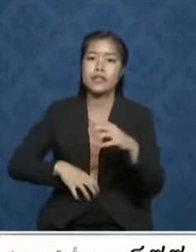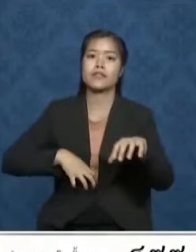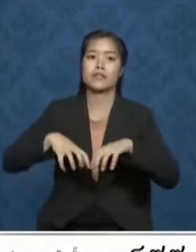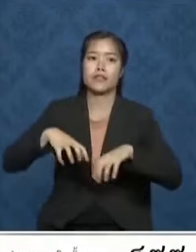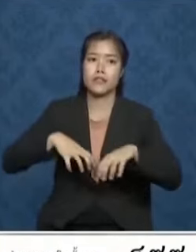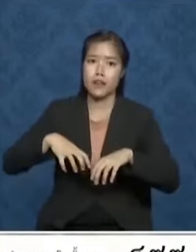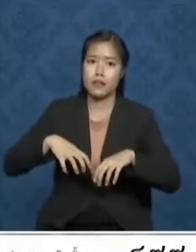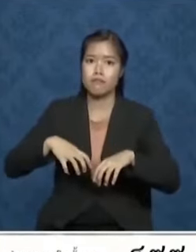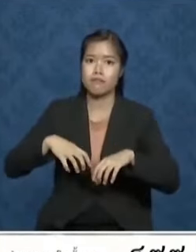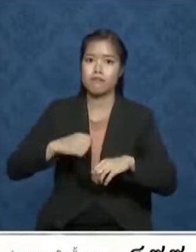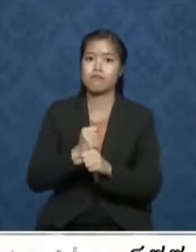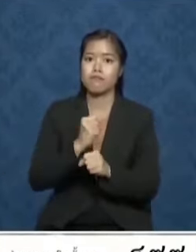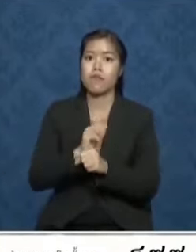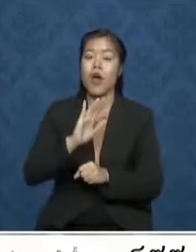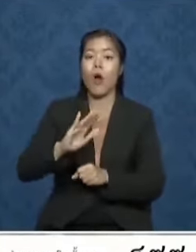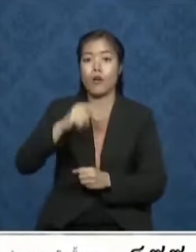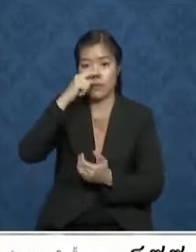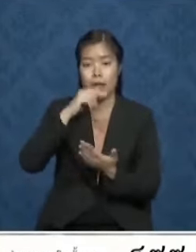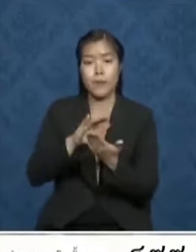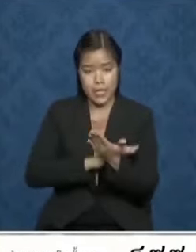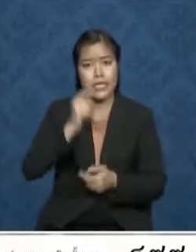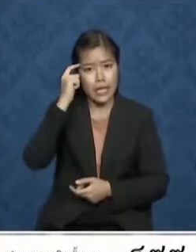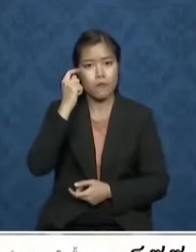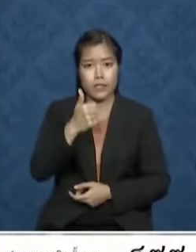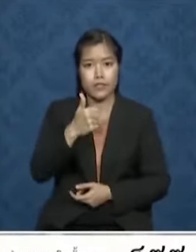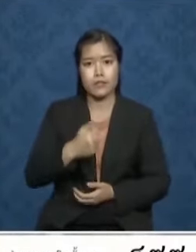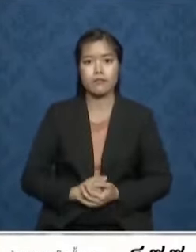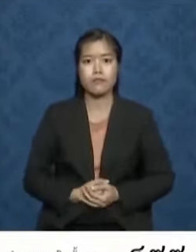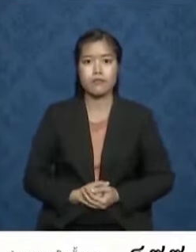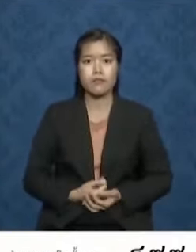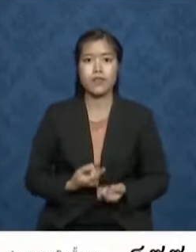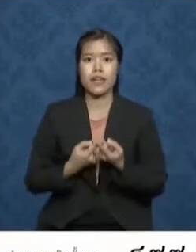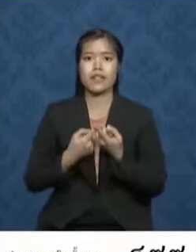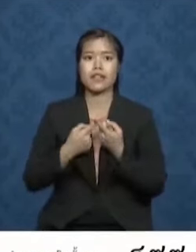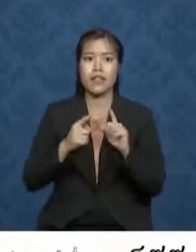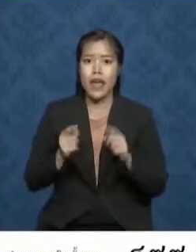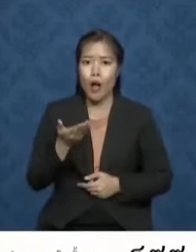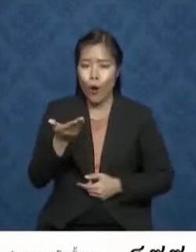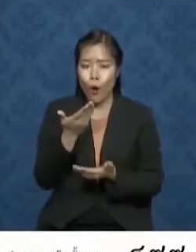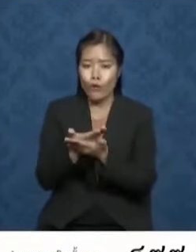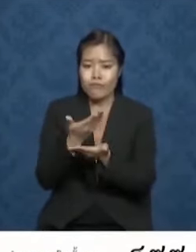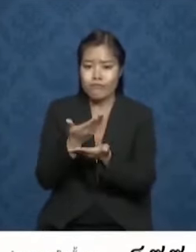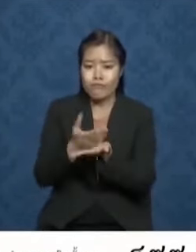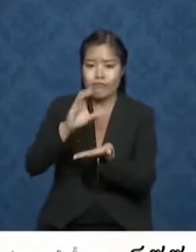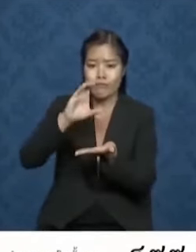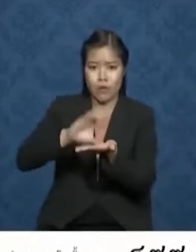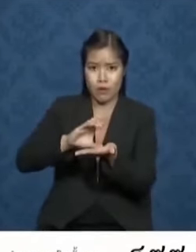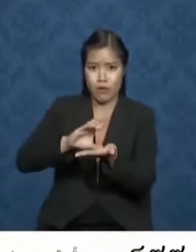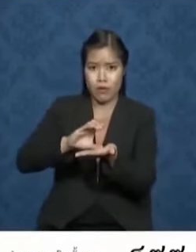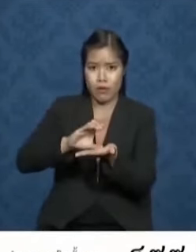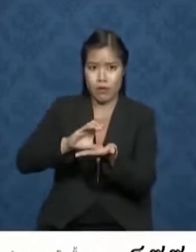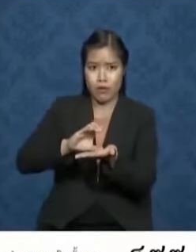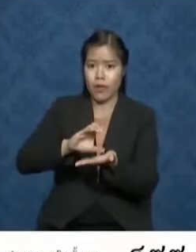เอ่อช่วยงานประเทศก็เป็นสิ่งที่ดีแต่ไม่ควรขอตั้งงบประมาณมาเป็น